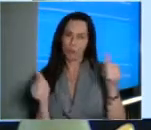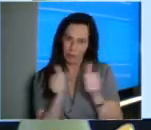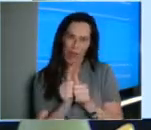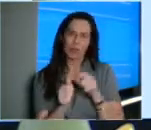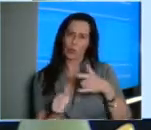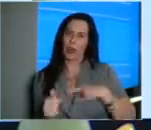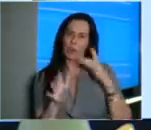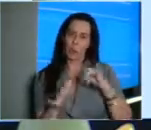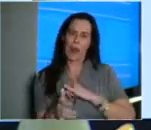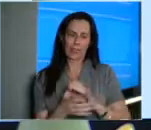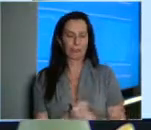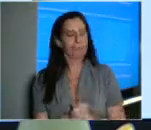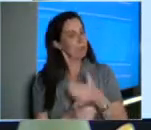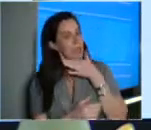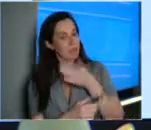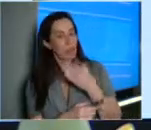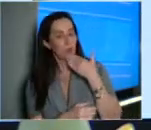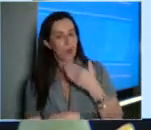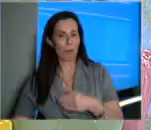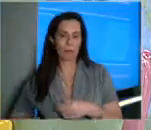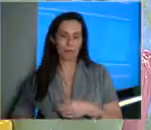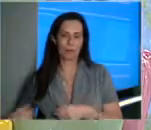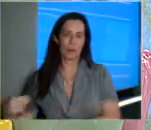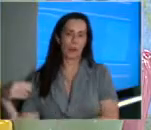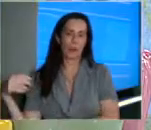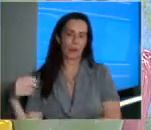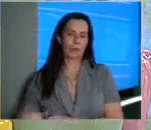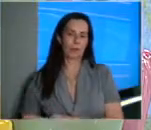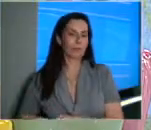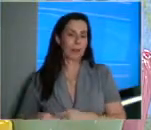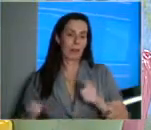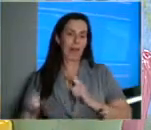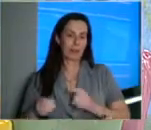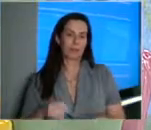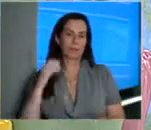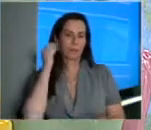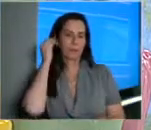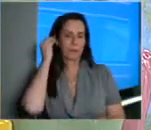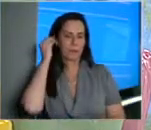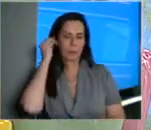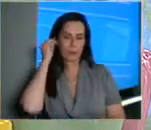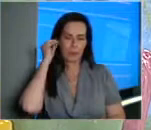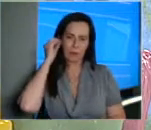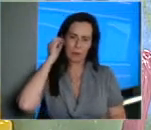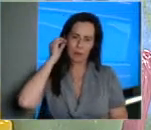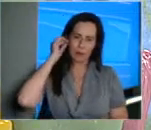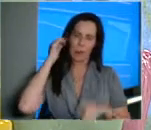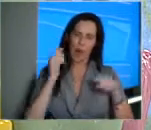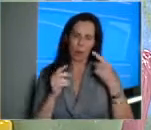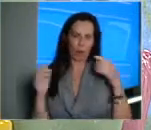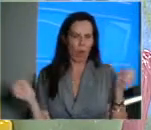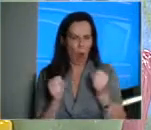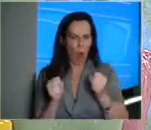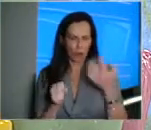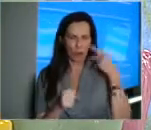זה חוויה מאוד מעניינת. יפה מאוד, תודה רבה רבה לך בנצי. תודה עודד. נחכה לתוצאות. אז למרות מזג האוויר החורפי שפקד